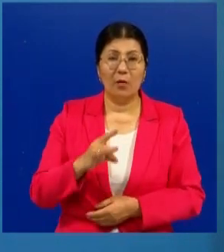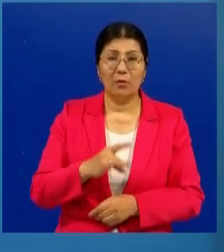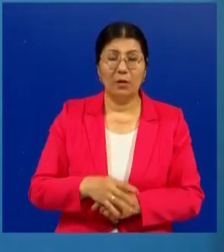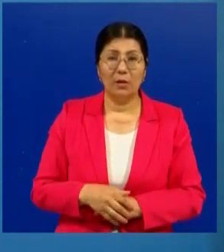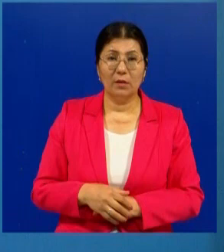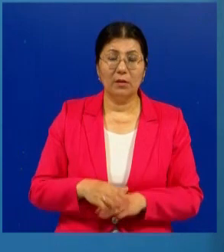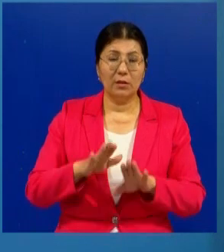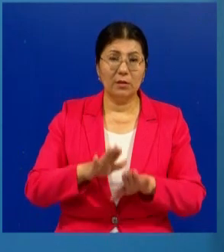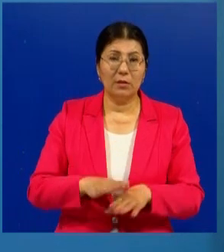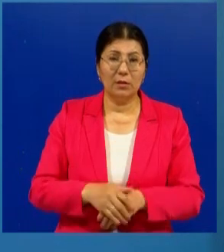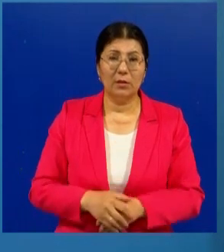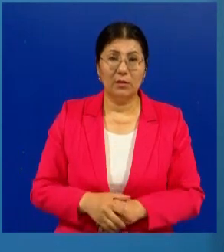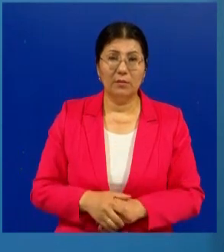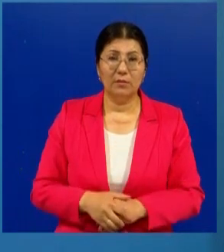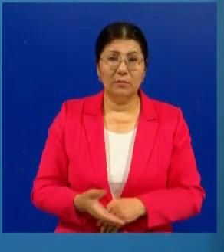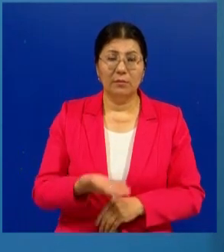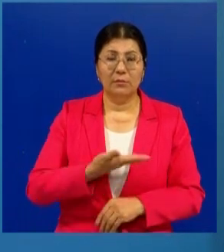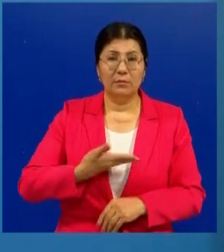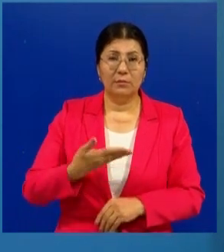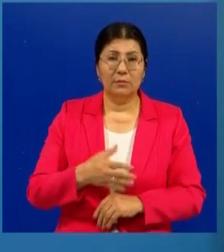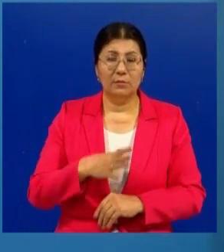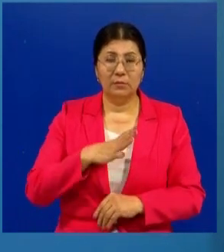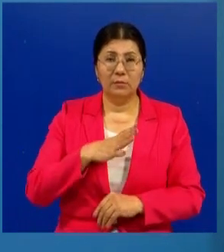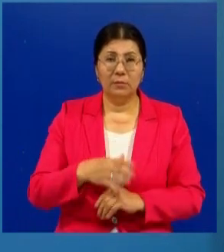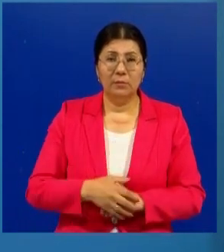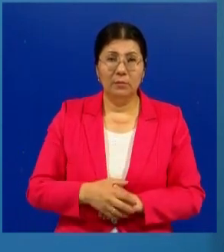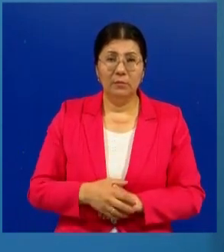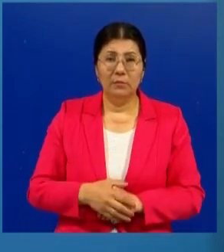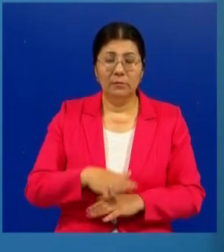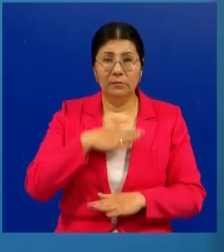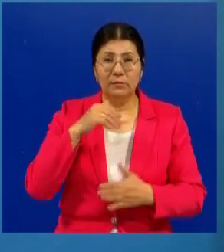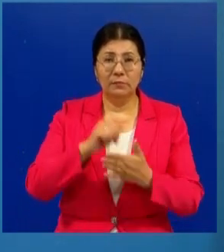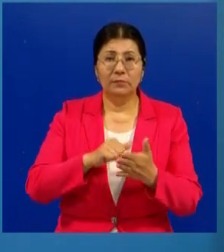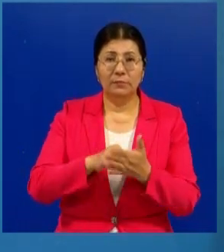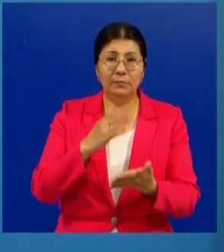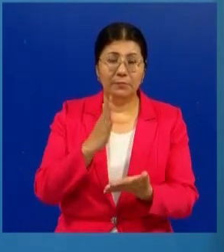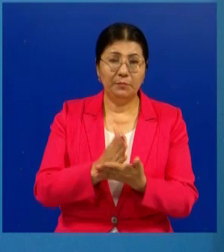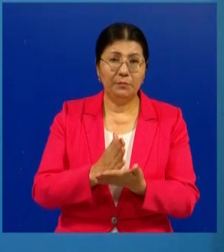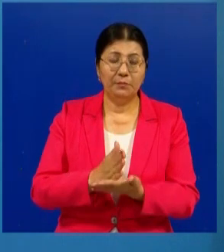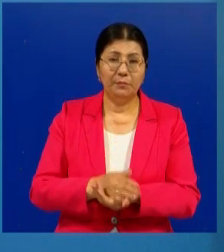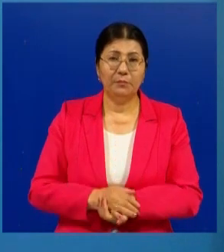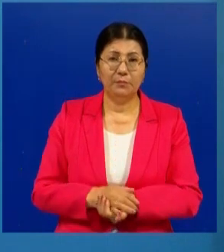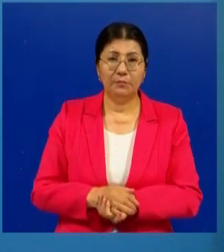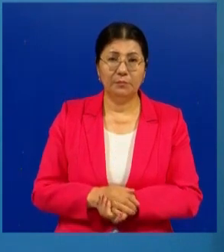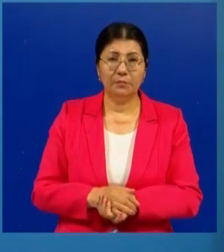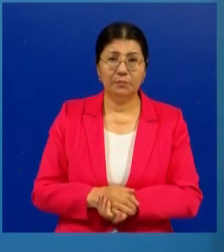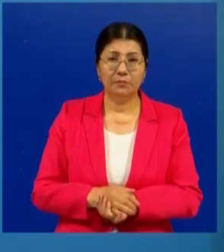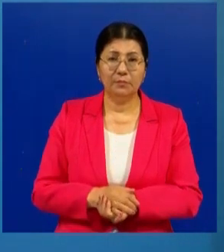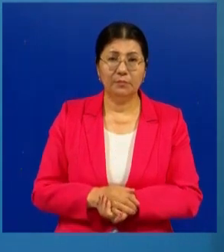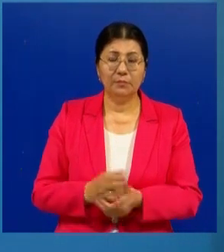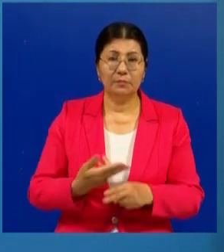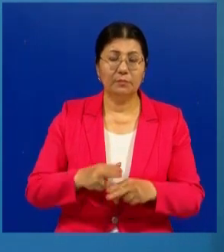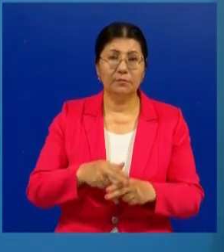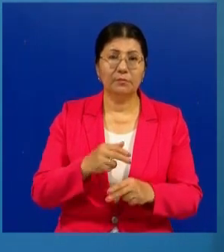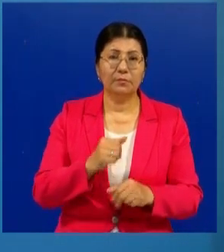аудандық жерлердегі, мысалға аудандарда біздер барып қайттық, ол жақта да біршама құжаттар бар, олармен де жұмыс жасап жатырмыз. Сондықтан да бұл